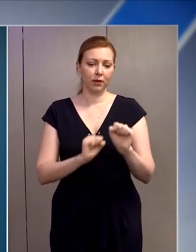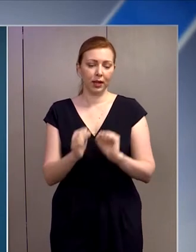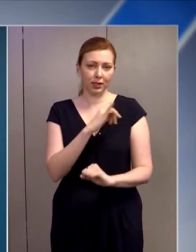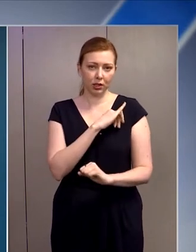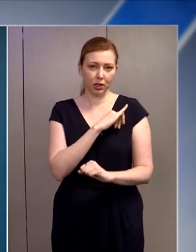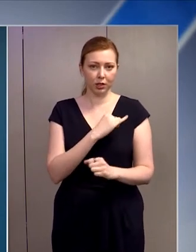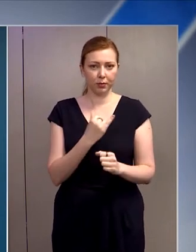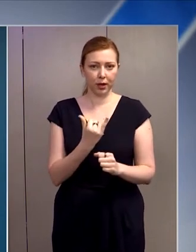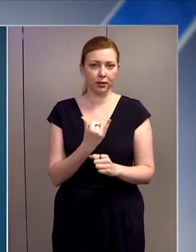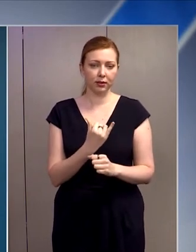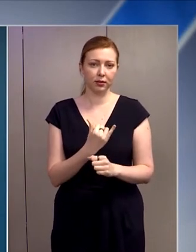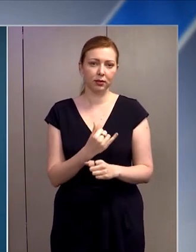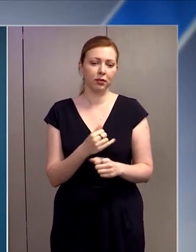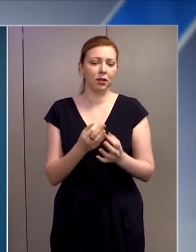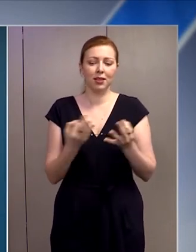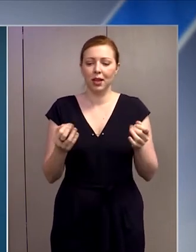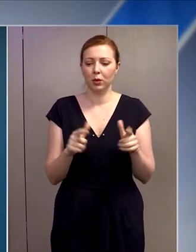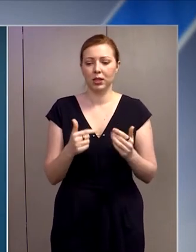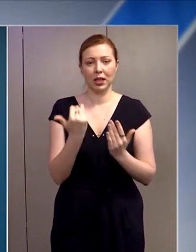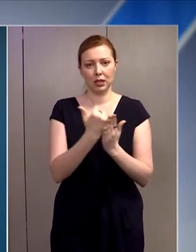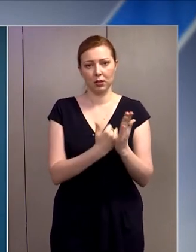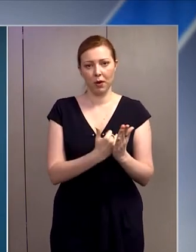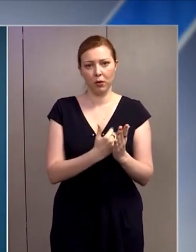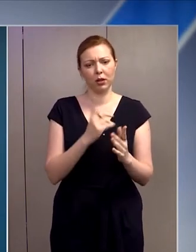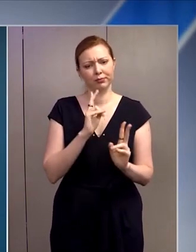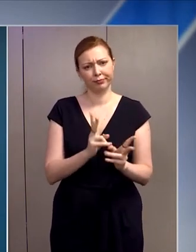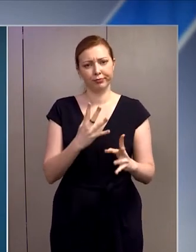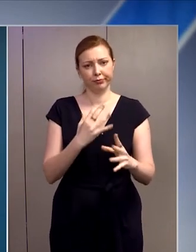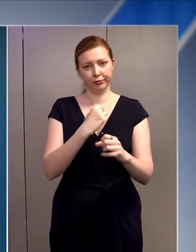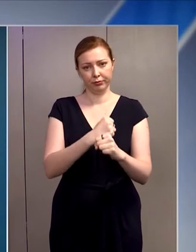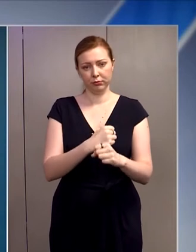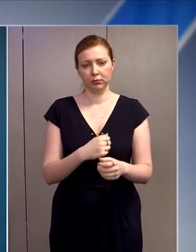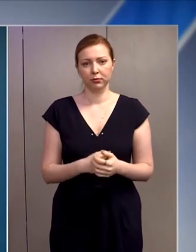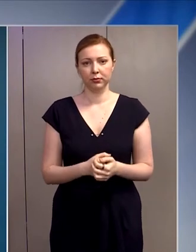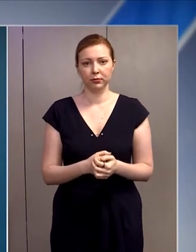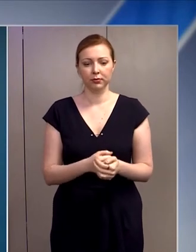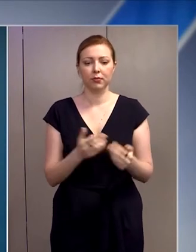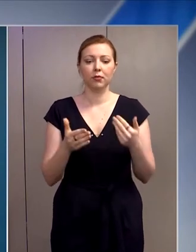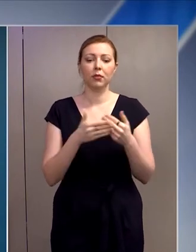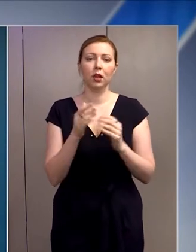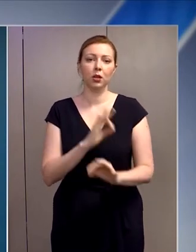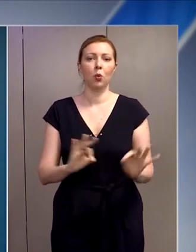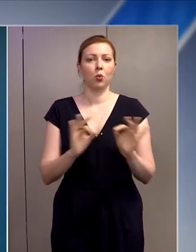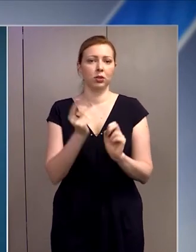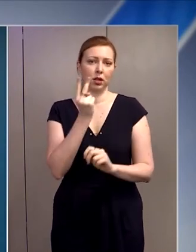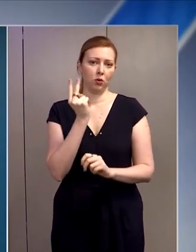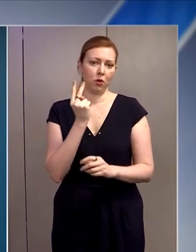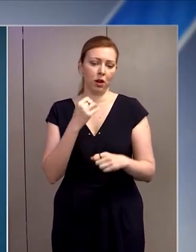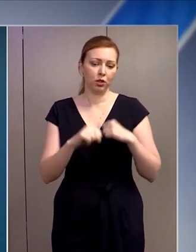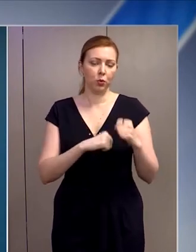érdekében, az eredményes védekezés érdekében nélkülözhetetlen szabályokat tartsuk be, és emellett az ország normális